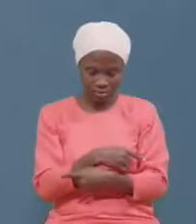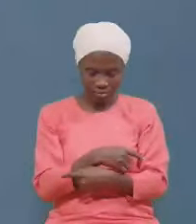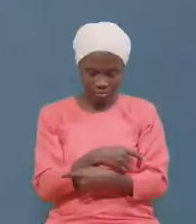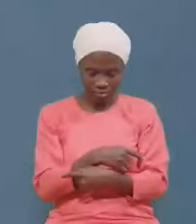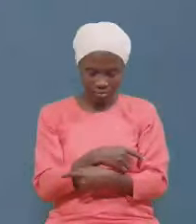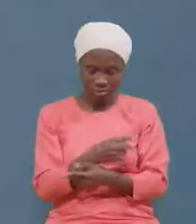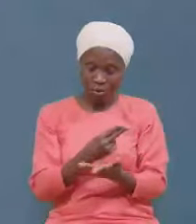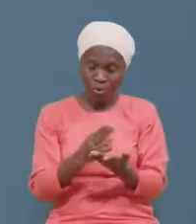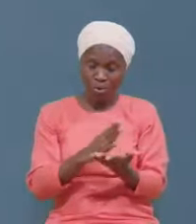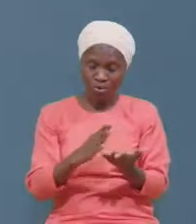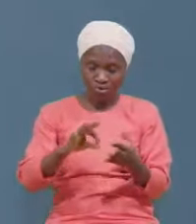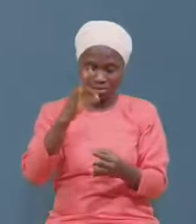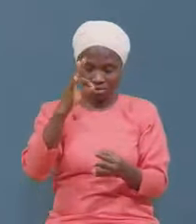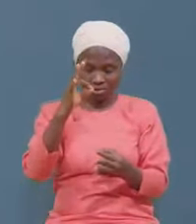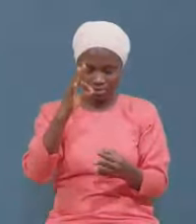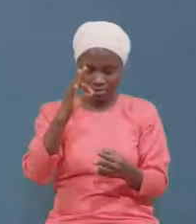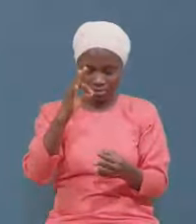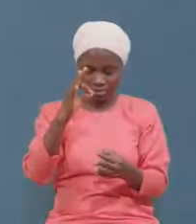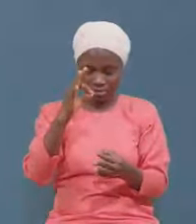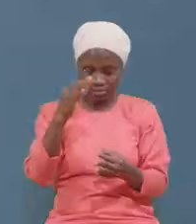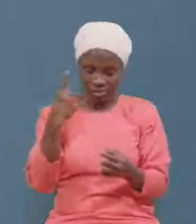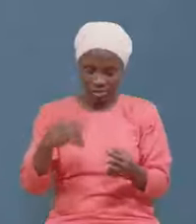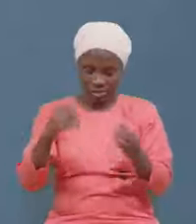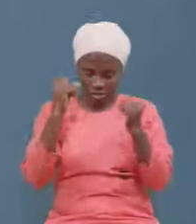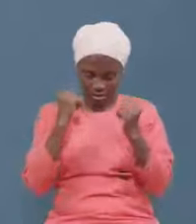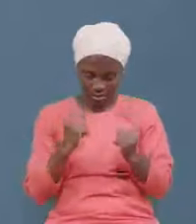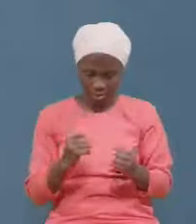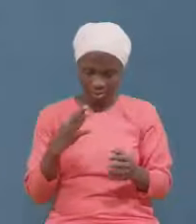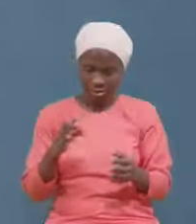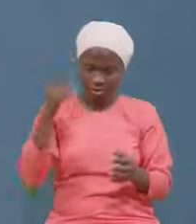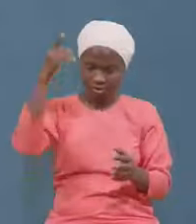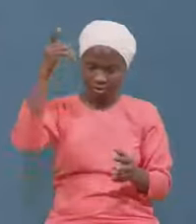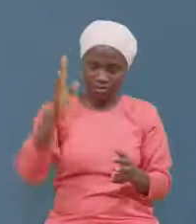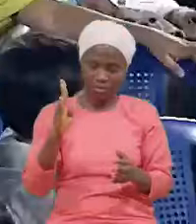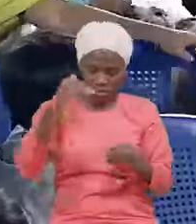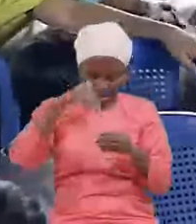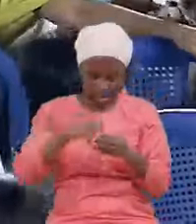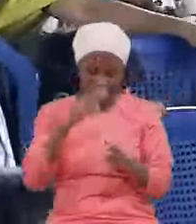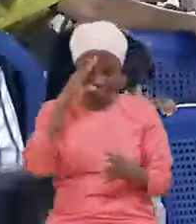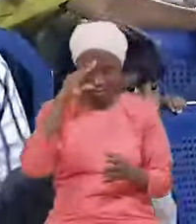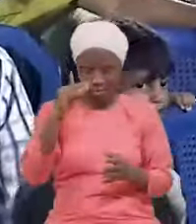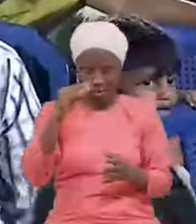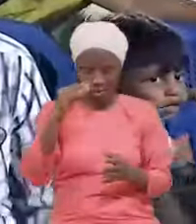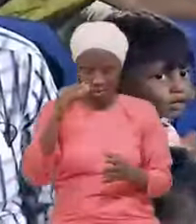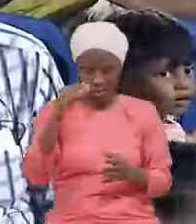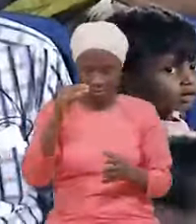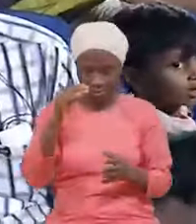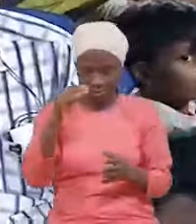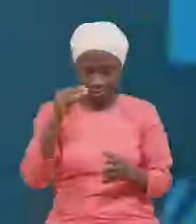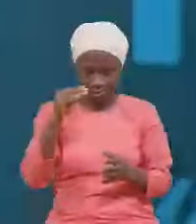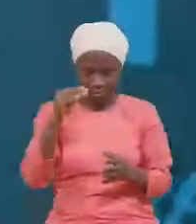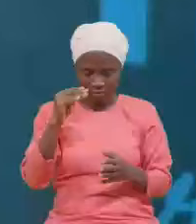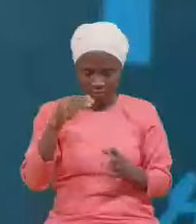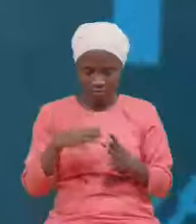Holy Ghost ఇదిగో పరిశుద్ధాత్మ. The power of God in man. దైవ శక్తి నరుని రూపములో ఉన్న పరిశుద్ధాత్మ.